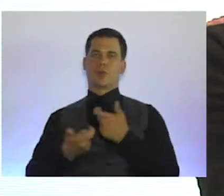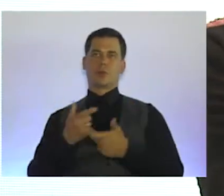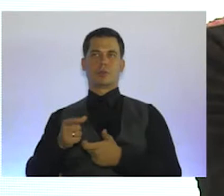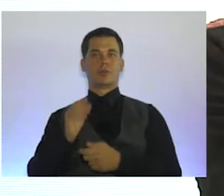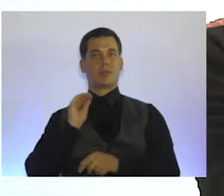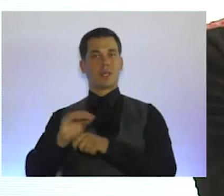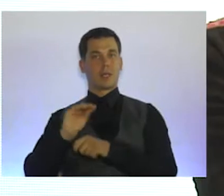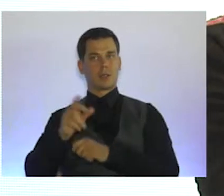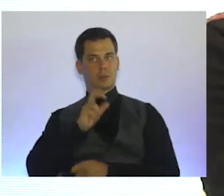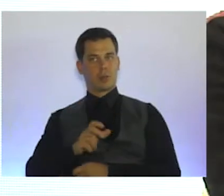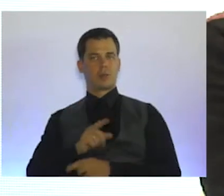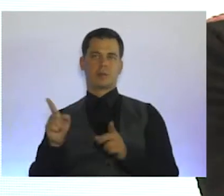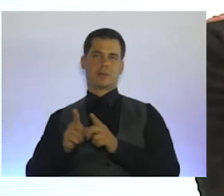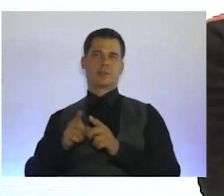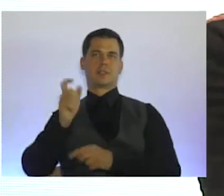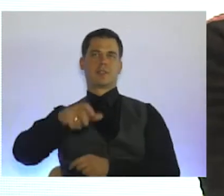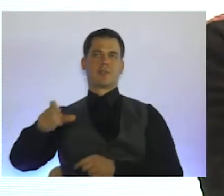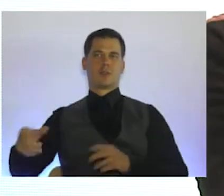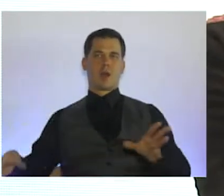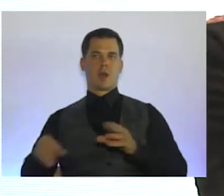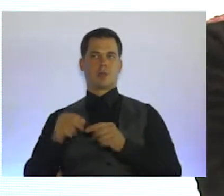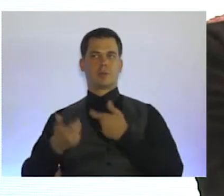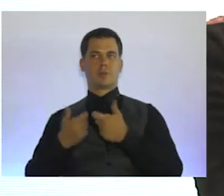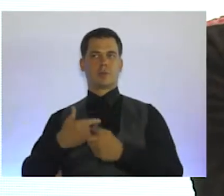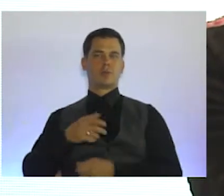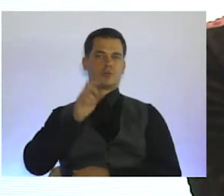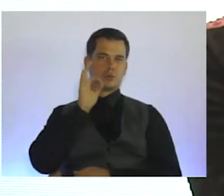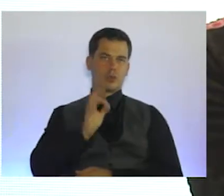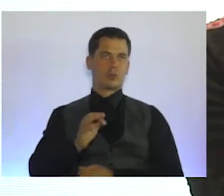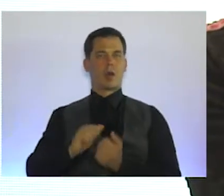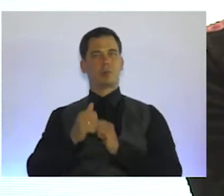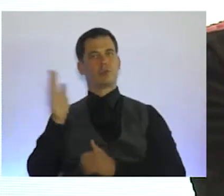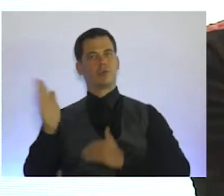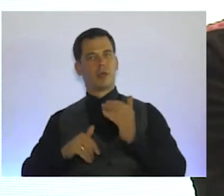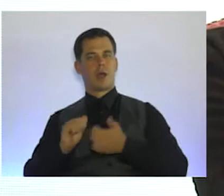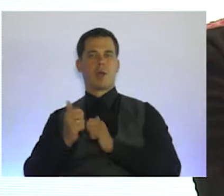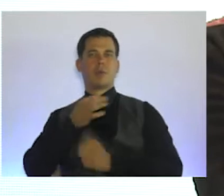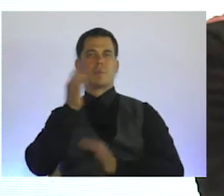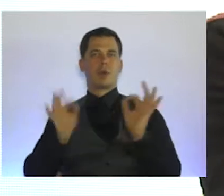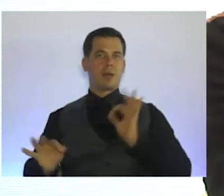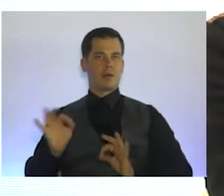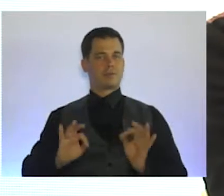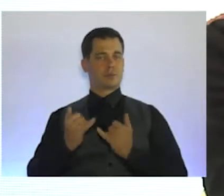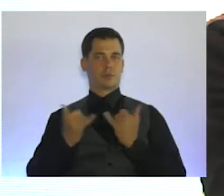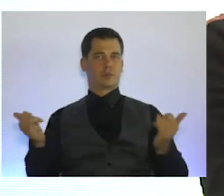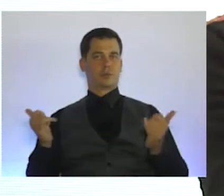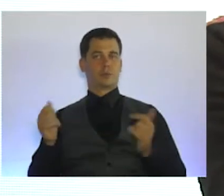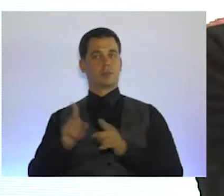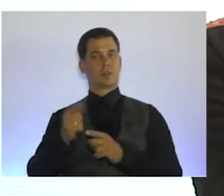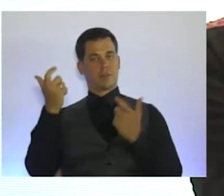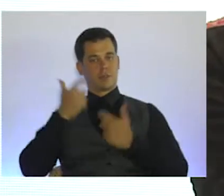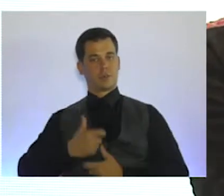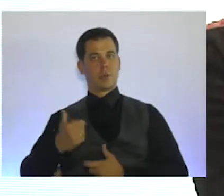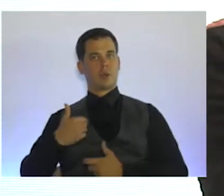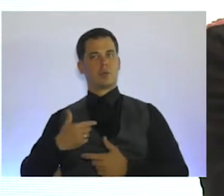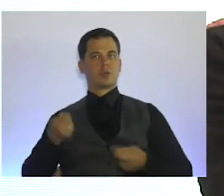trenerzy sportowi robią to samo z zawodnikami. Co zrobiłem dobrze, co zrobiłem źle, co mogę usprawnić, w jaki sposób swój indywidualizm